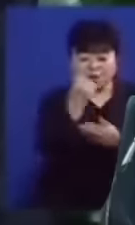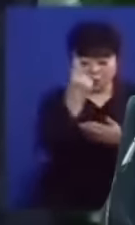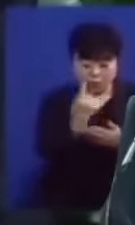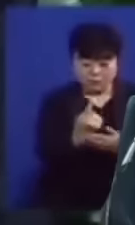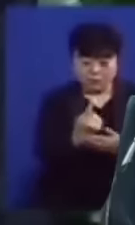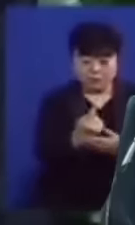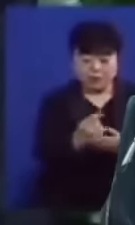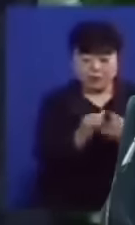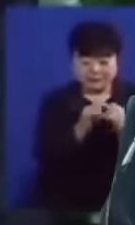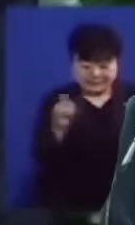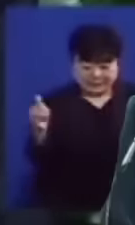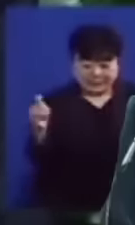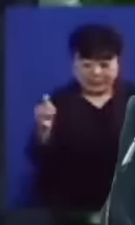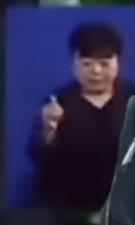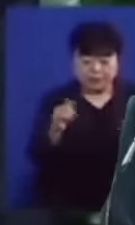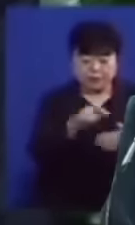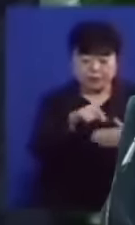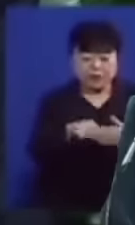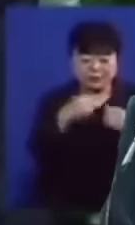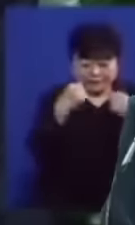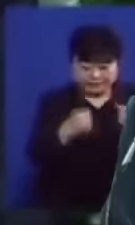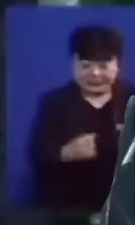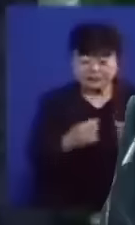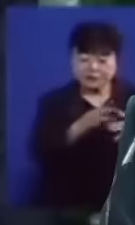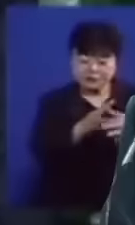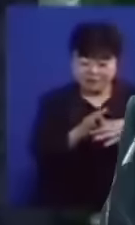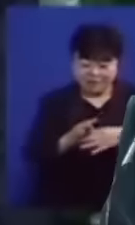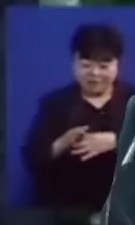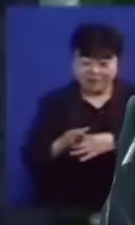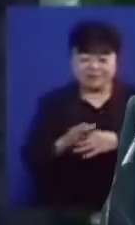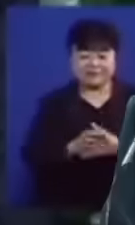오셔서 사람으로 우리 가운데 사시면서